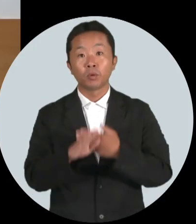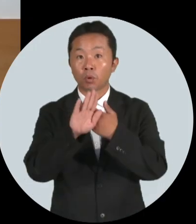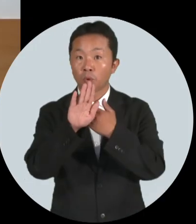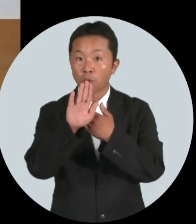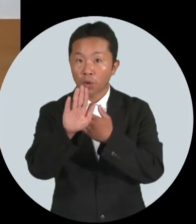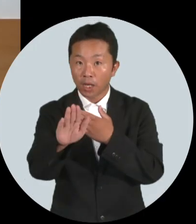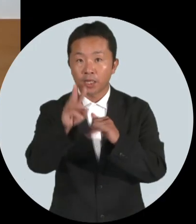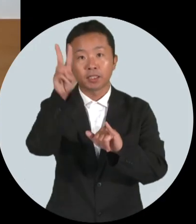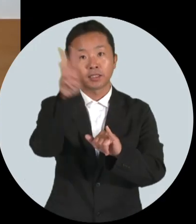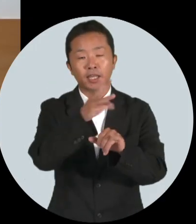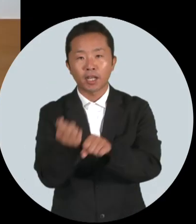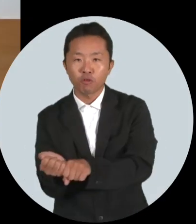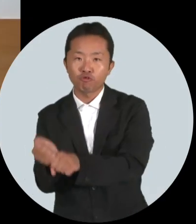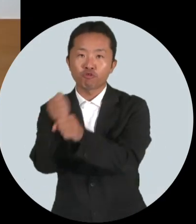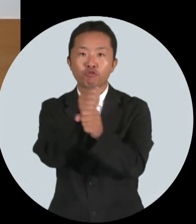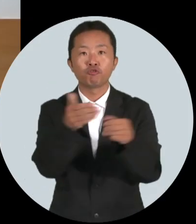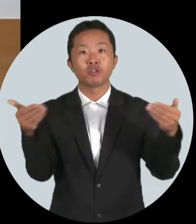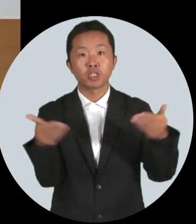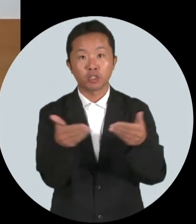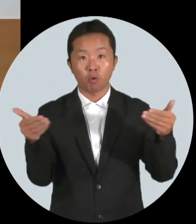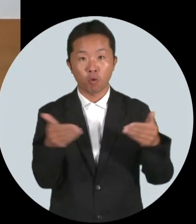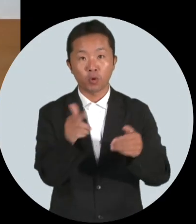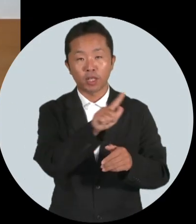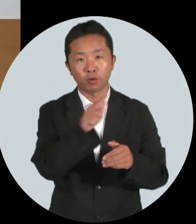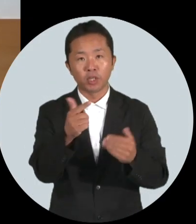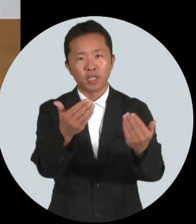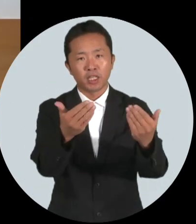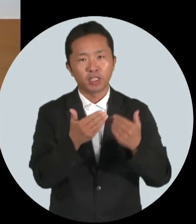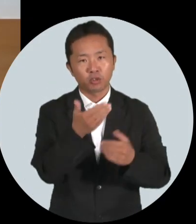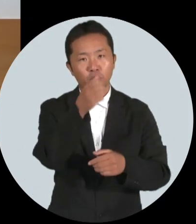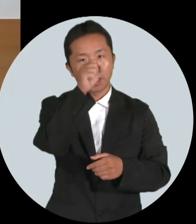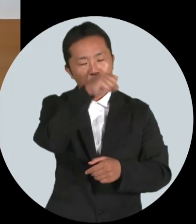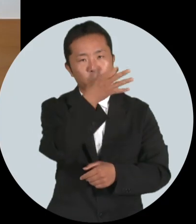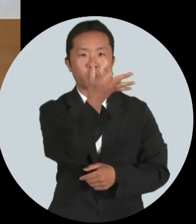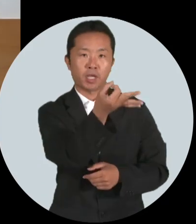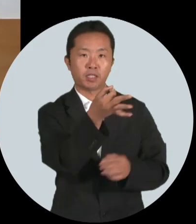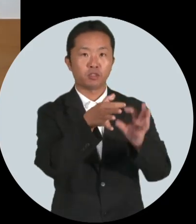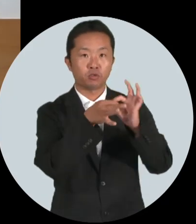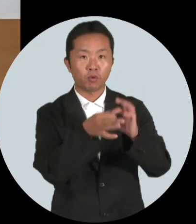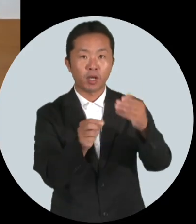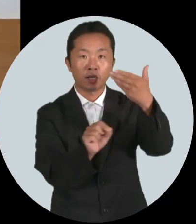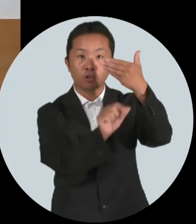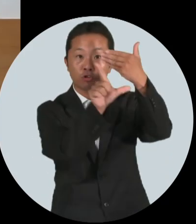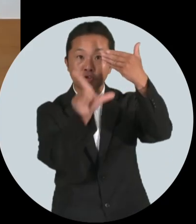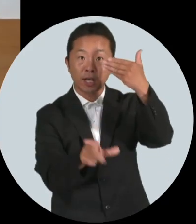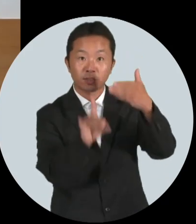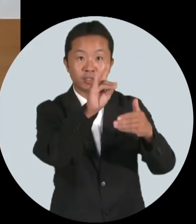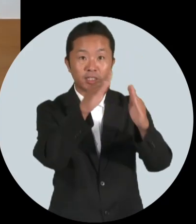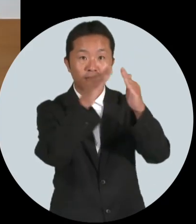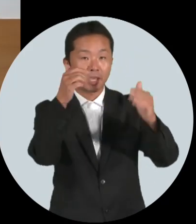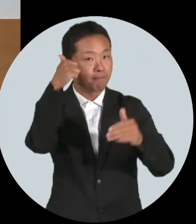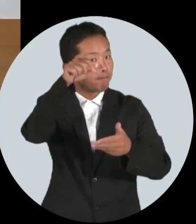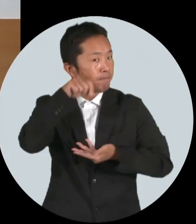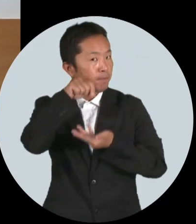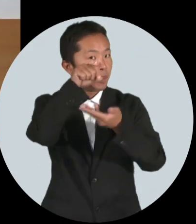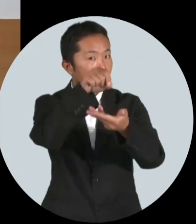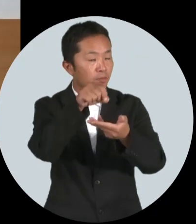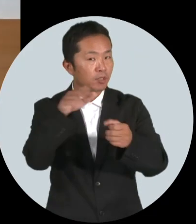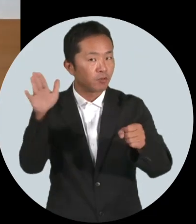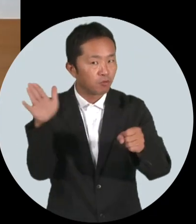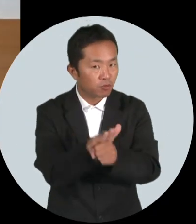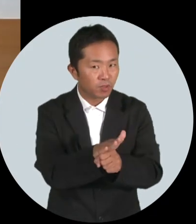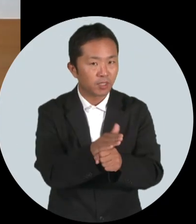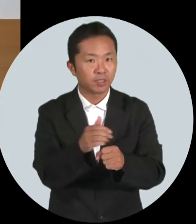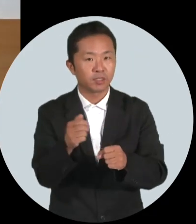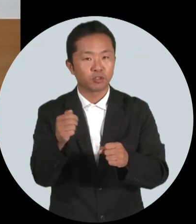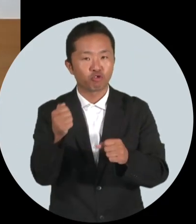か、災害復旧事業など、必要な予算につきまして、9月議会への提案に向け、速やかな編